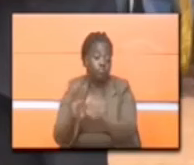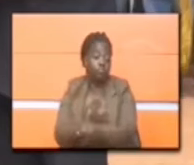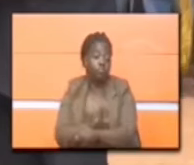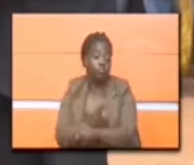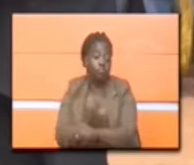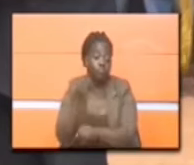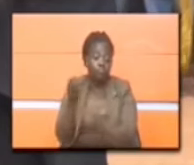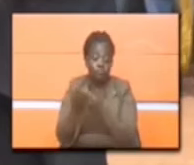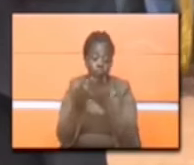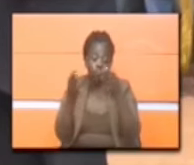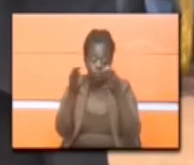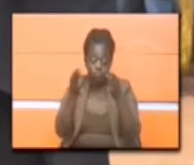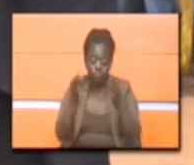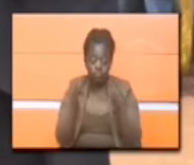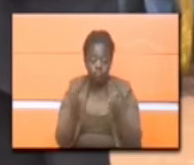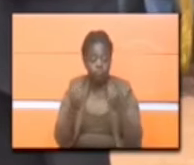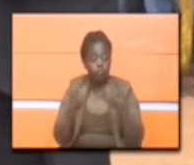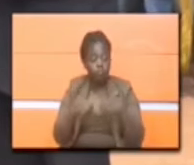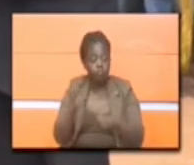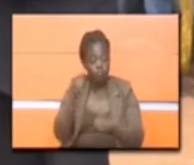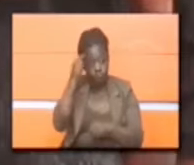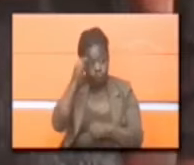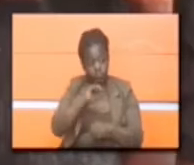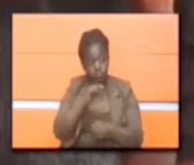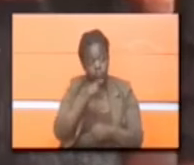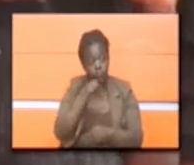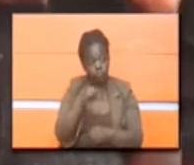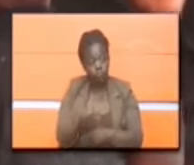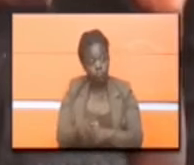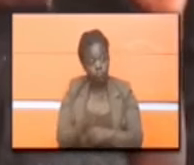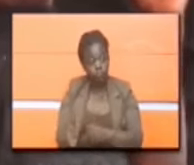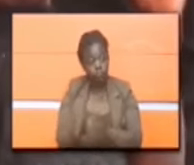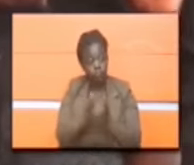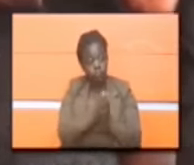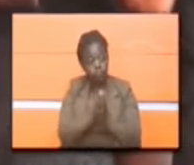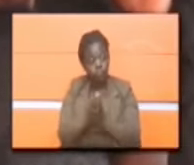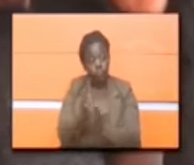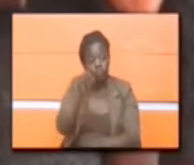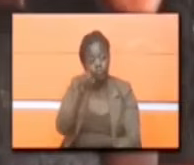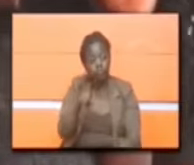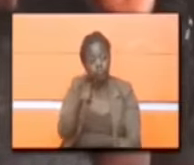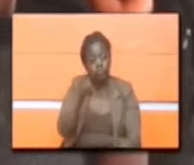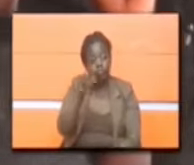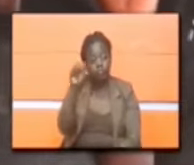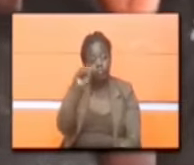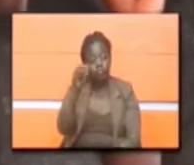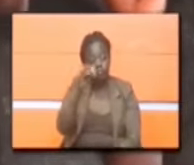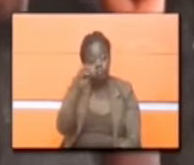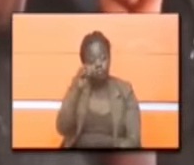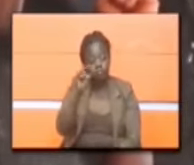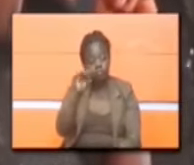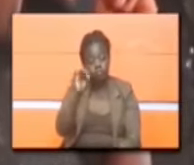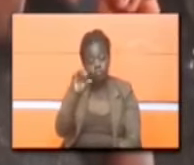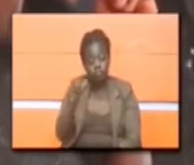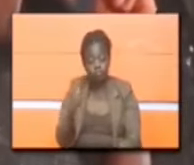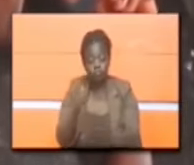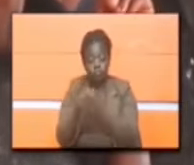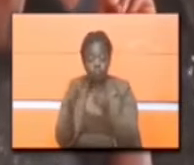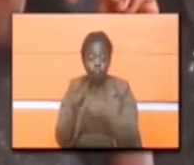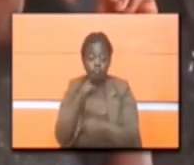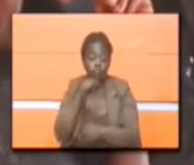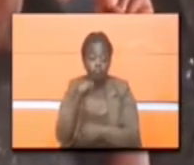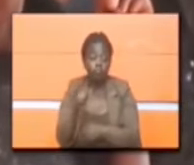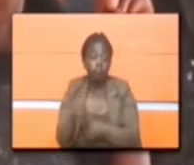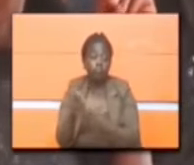of everything he has done for our father. Yebazizza Jeno Proskovia Narweiso olw'okubabeererawo newankubadde